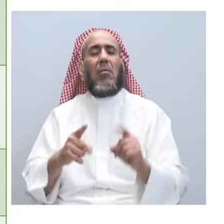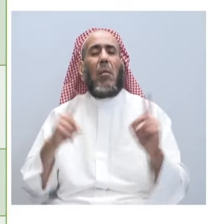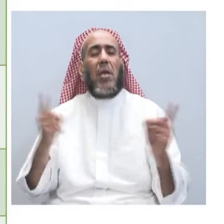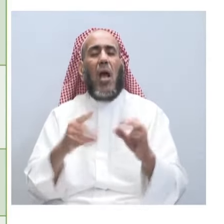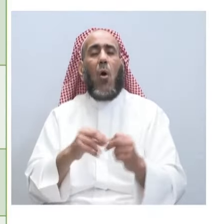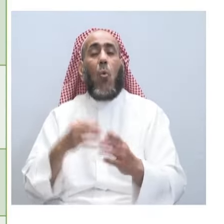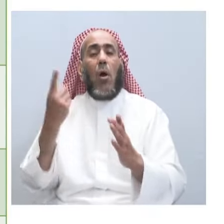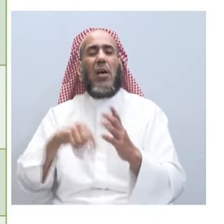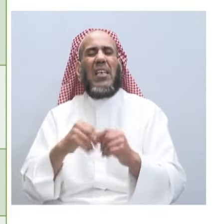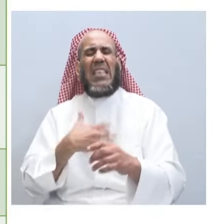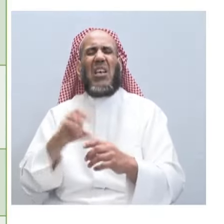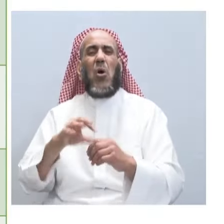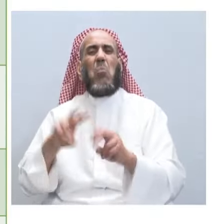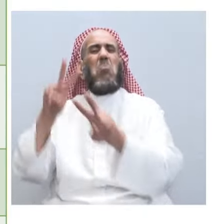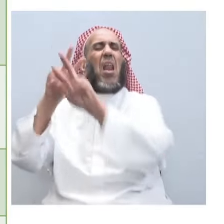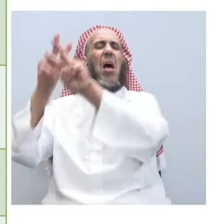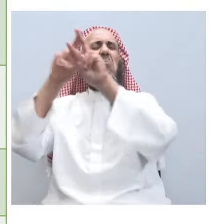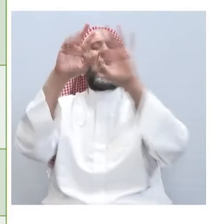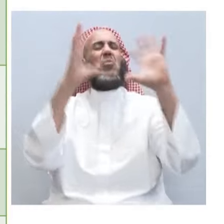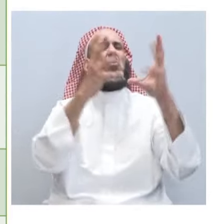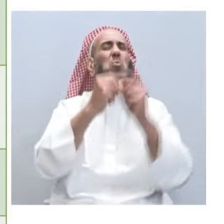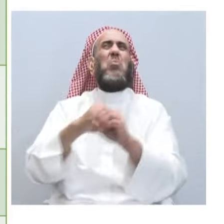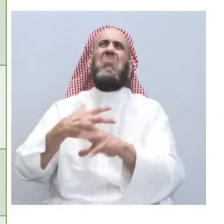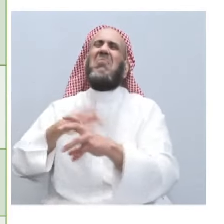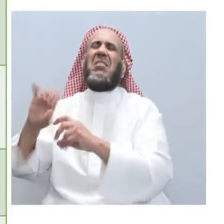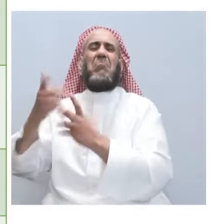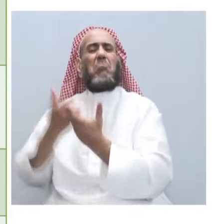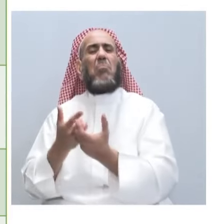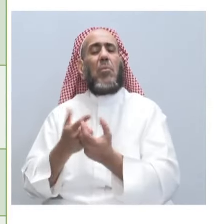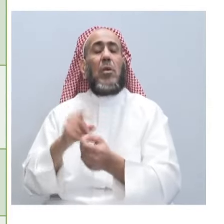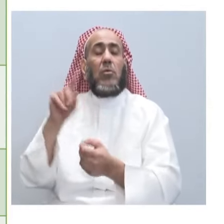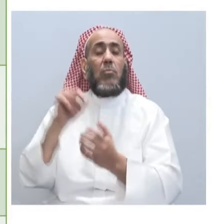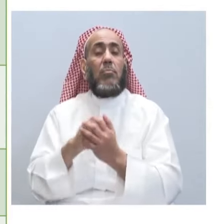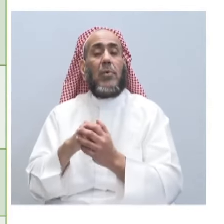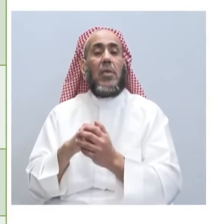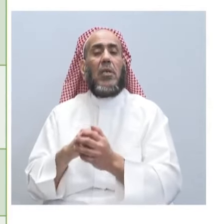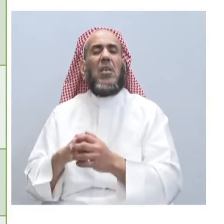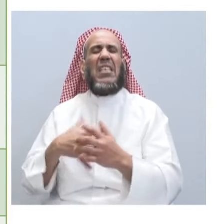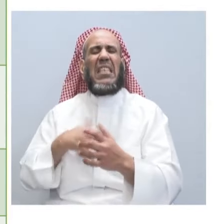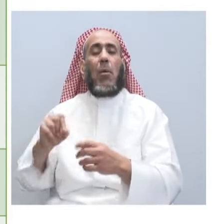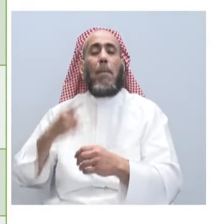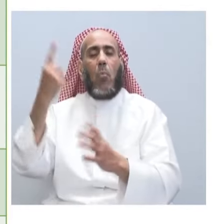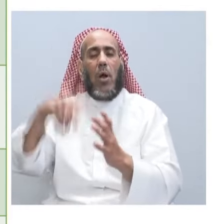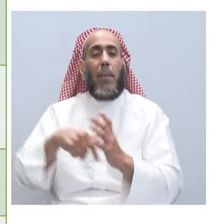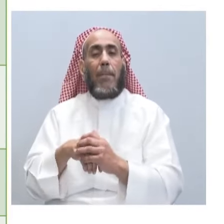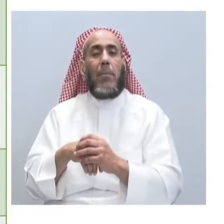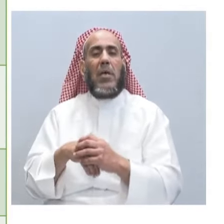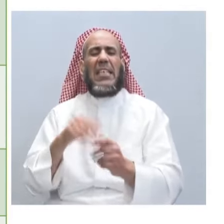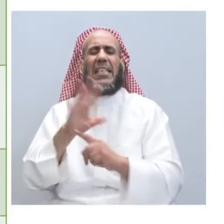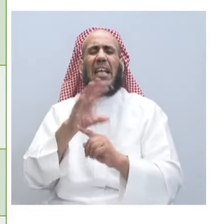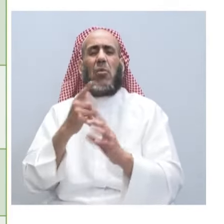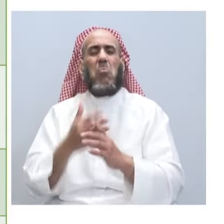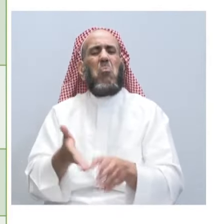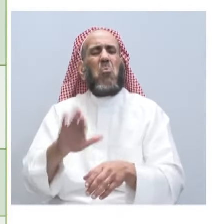محرم تشاؤم بالابراج والنجوم احسنتم تطير محرم التاثر